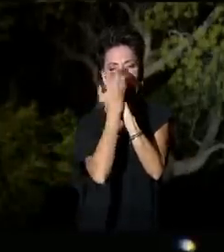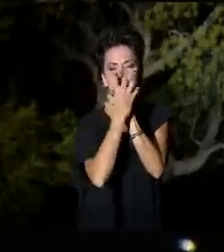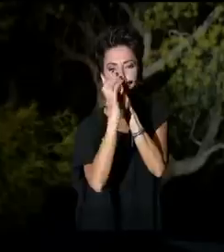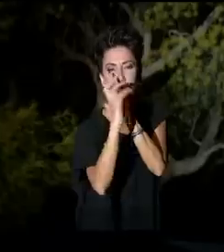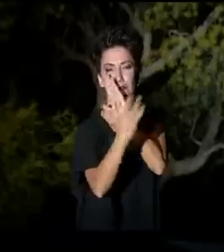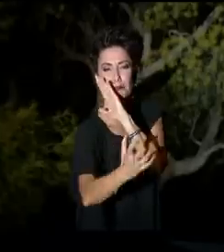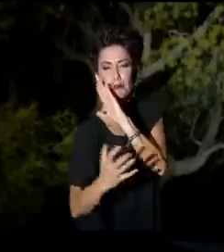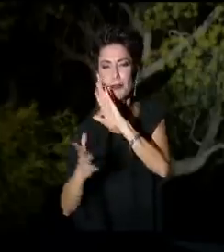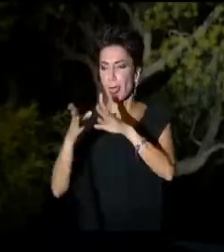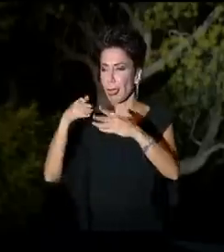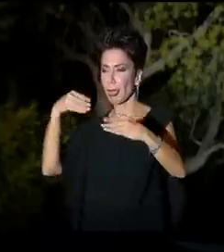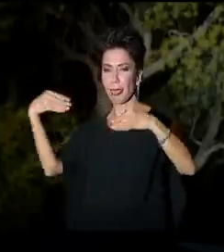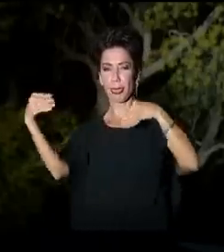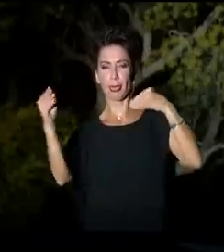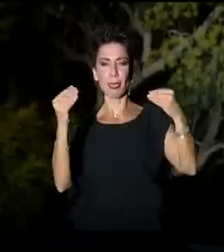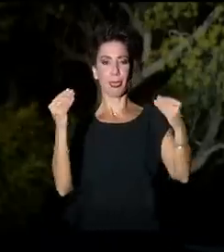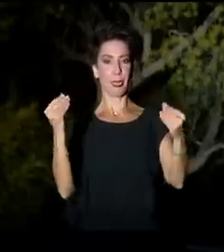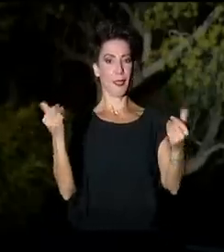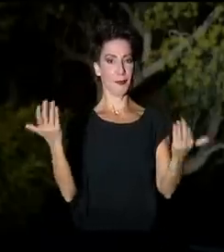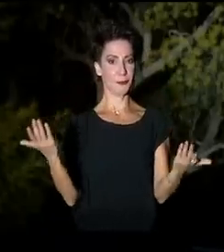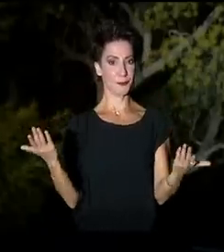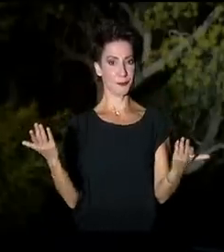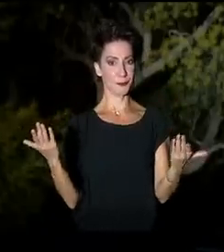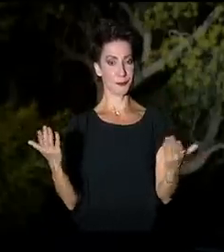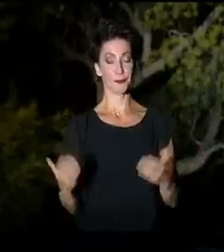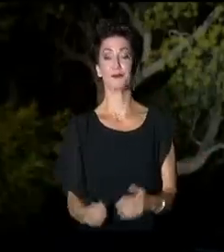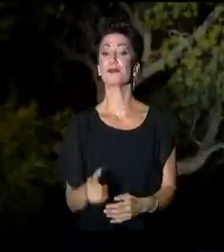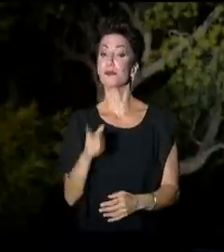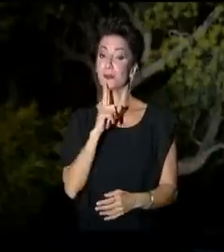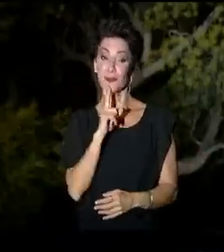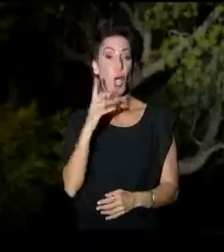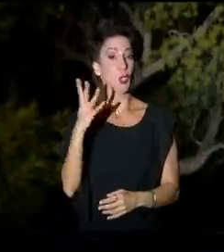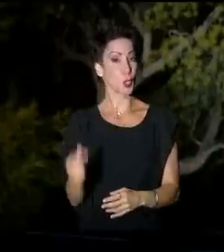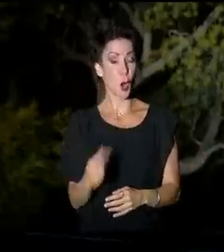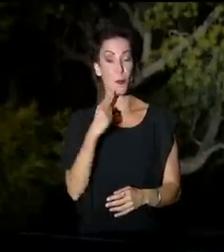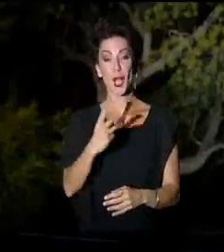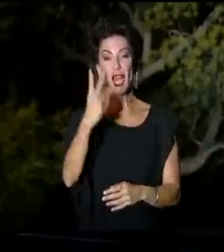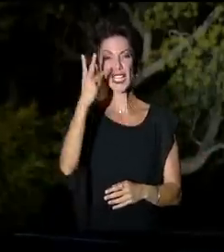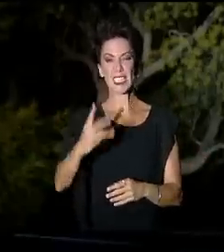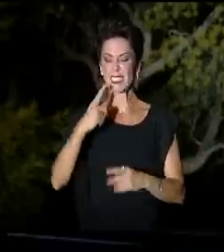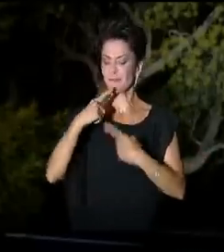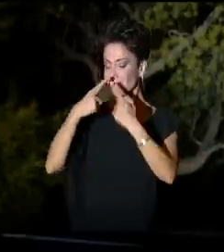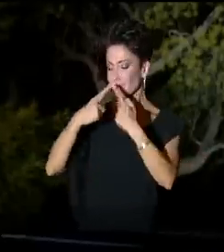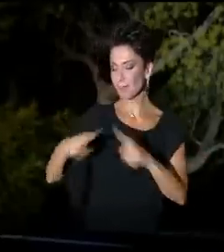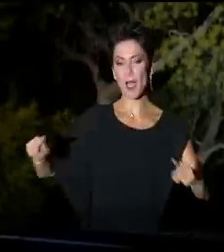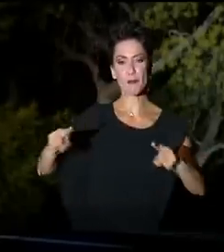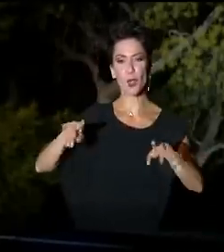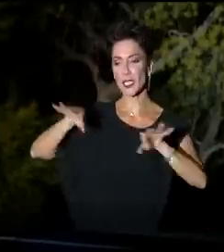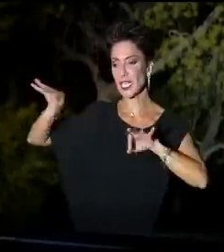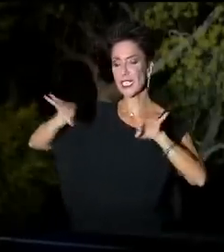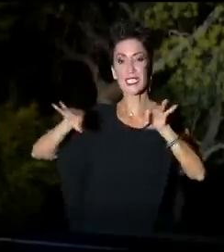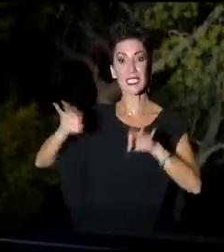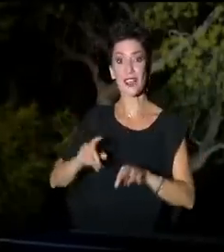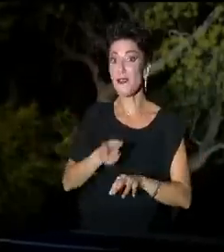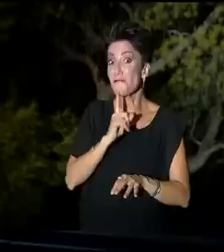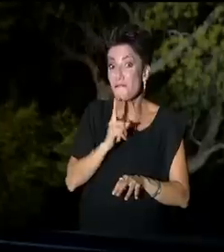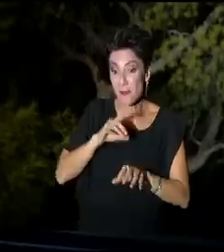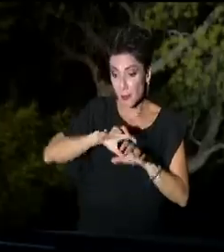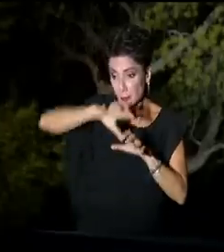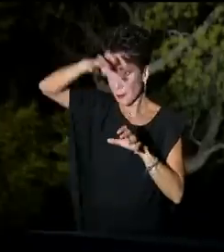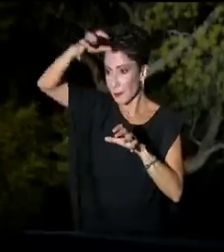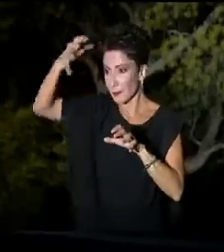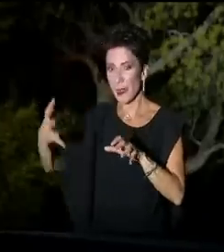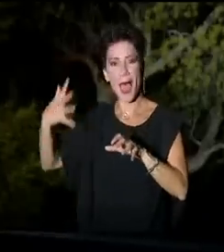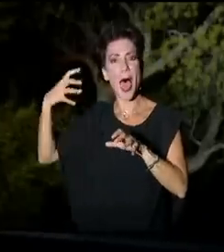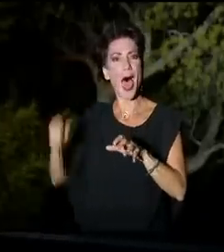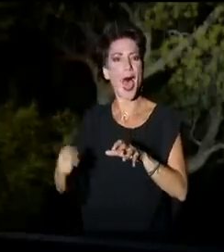πλαστικότητα του κάθε έργου. Σε τρεις διαστάσεις άλλωστε βιώνεται και ο ίδιος ο